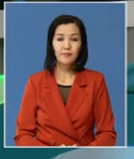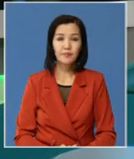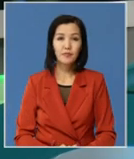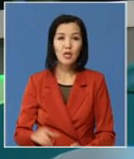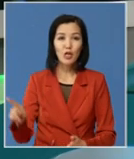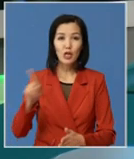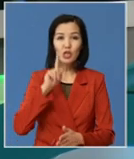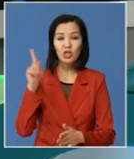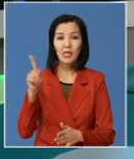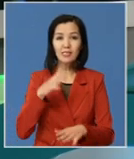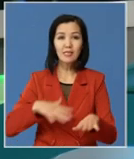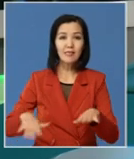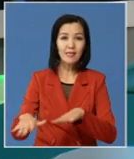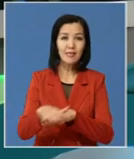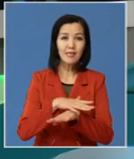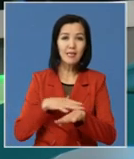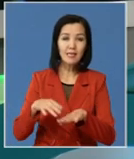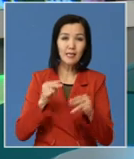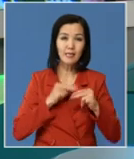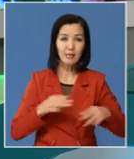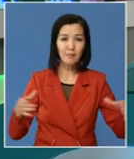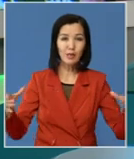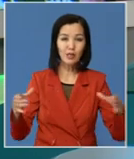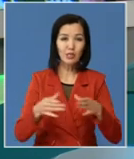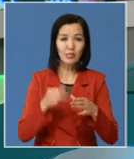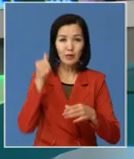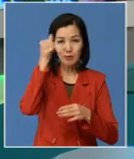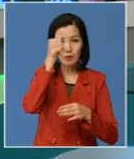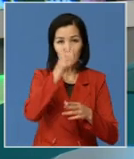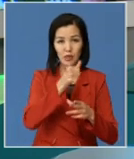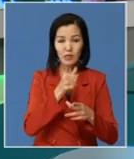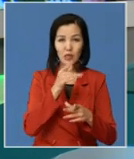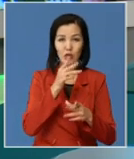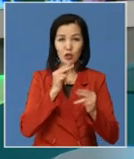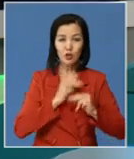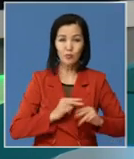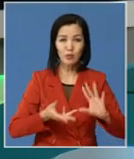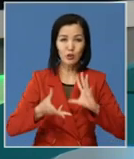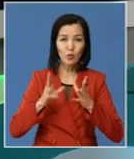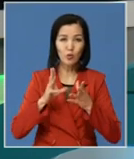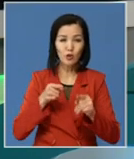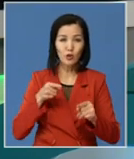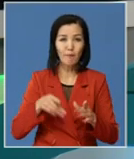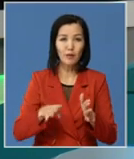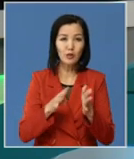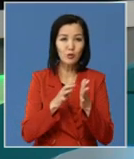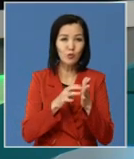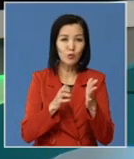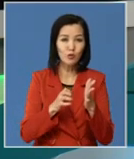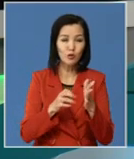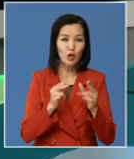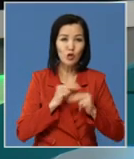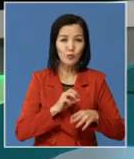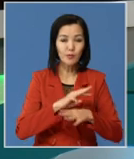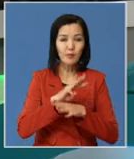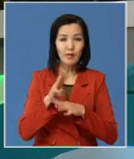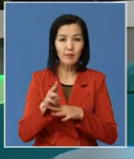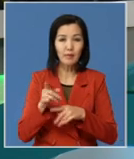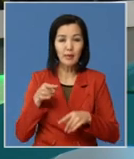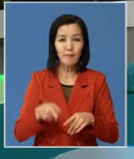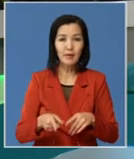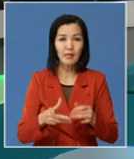ем қабылдапты. Шығыстанушы шипа алған үй әлі бар. Кезеңінде лазарет болған ғимарат кейін қалпына келтіріліп, Ақынсара